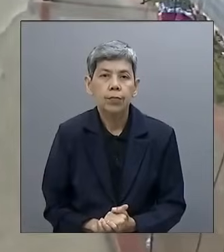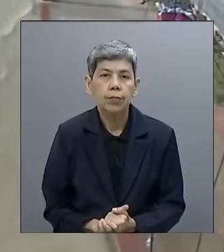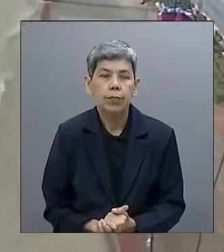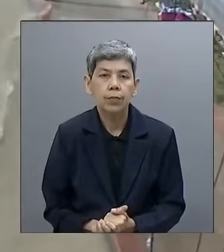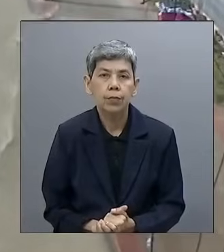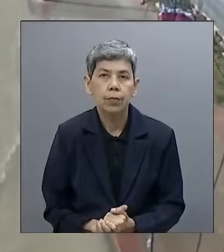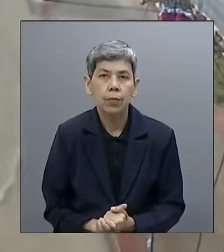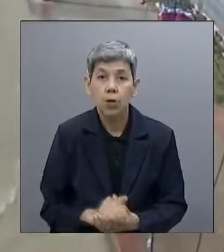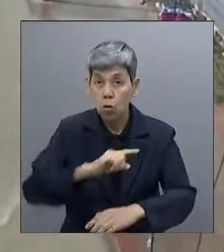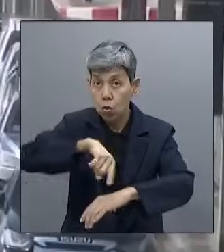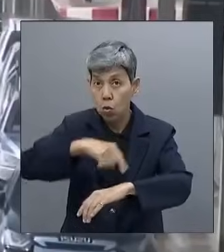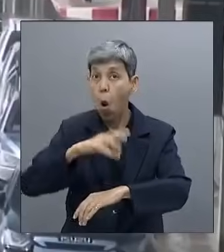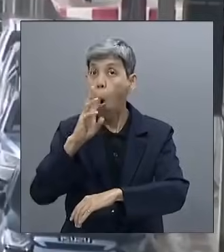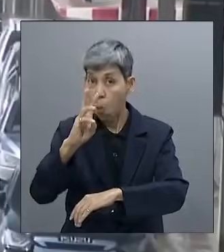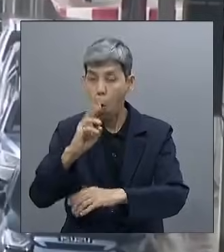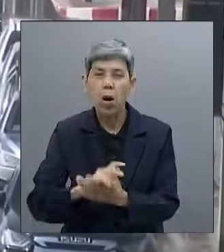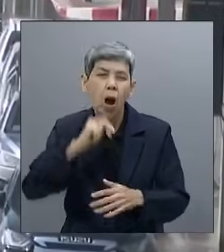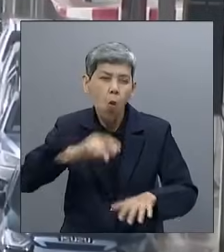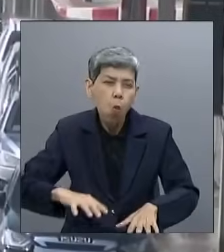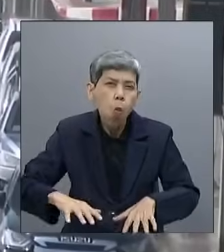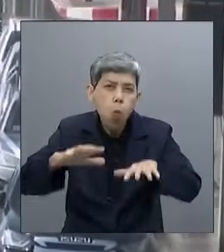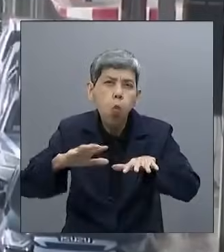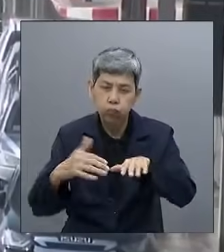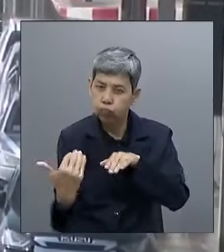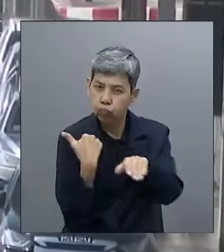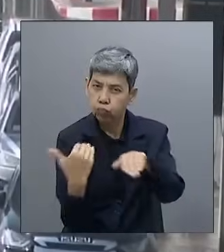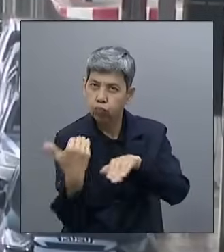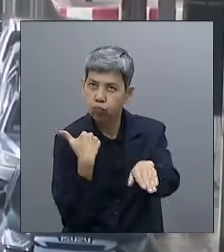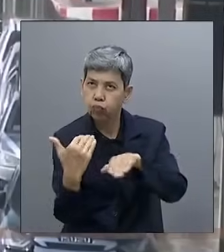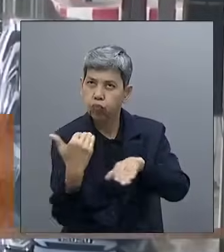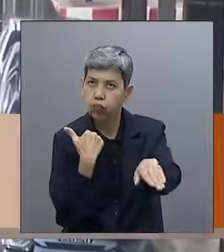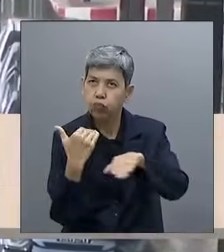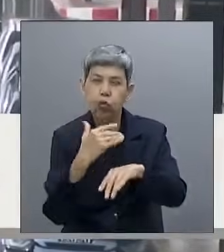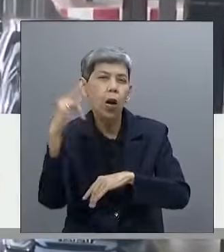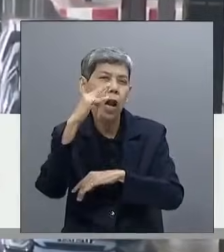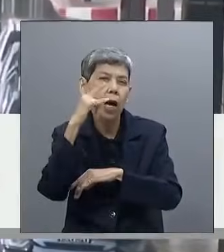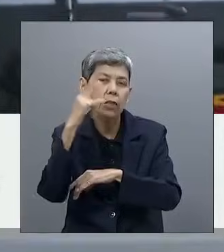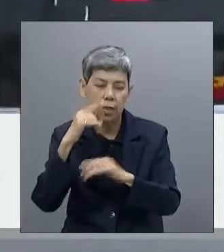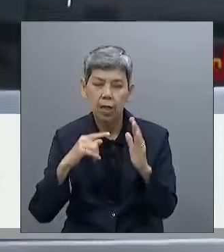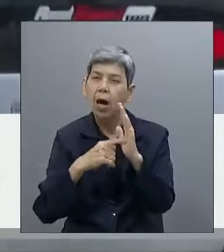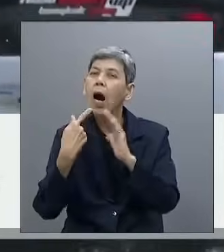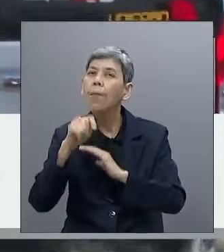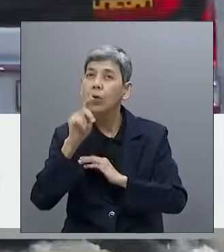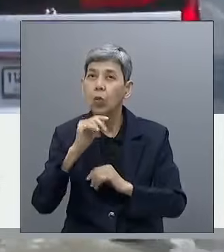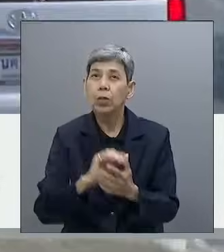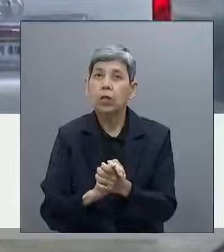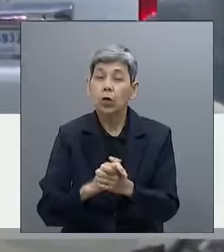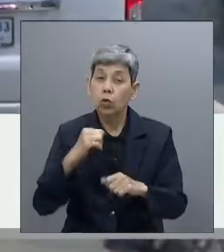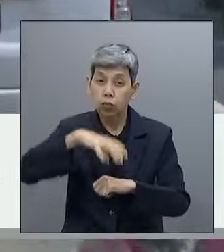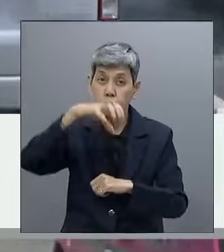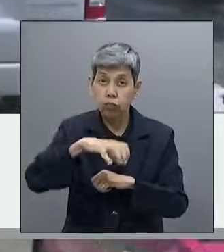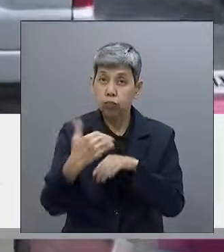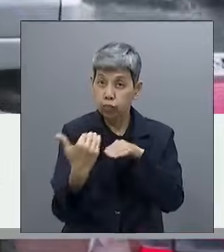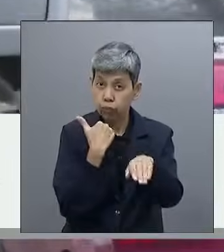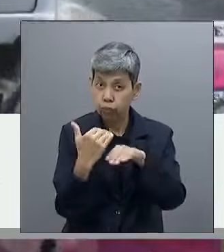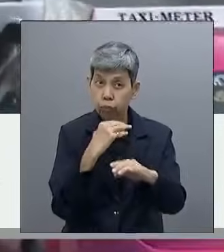กว่า6ชั่วโมงแล้วค่ะที่เกิดน้ำท่วมขังบริเวณถนนพหลโยธินย่านรังสิตจังหวัดปทุมธานีตั้งแต่หน้าสถานีขนส่งรัง